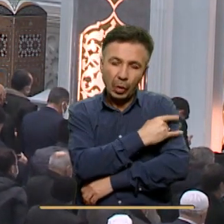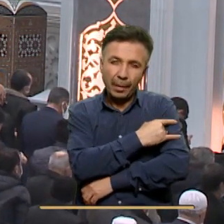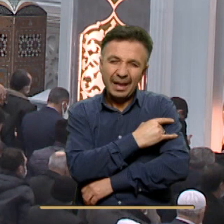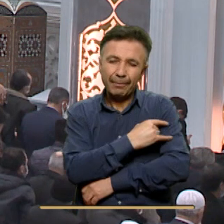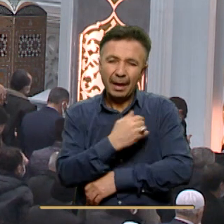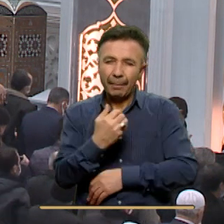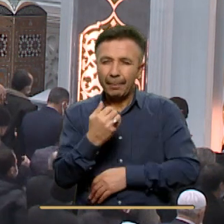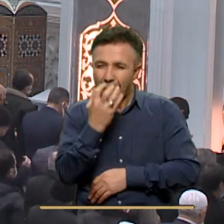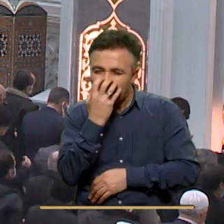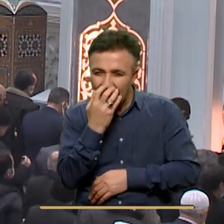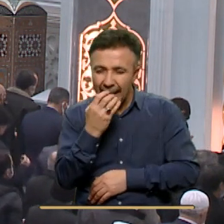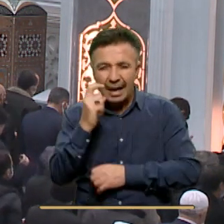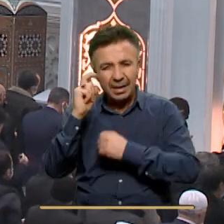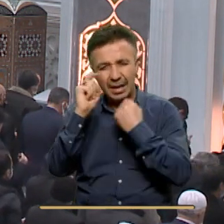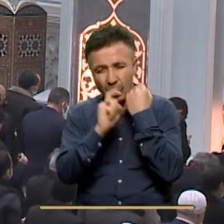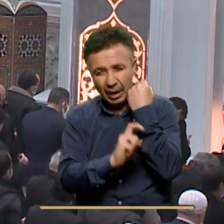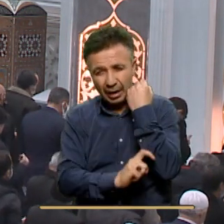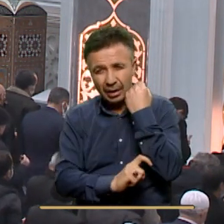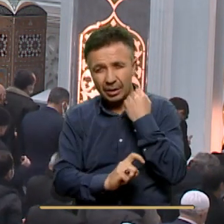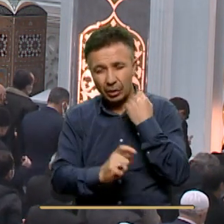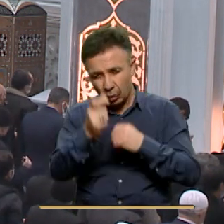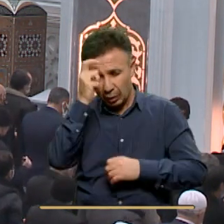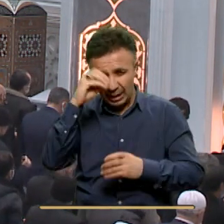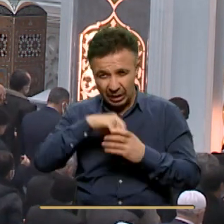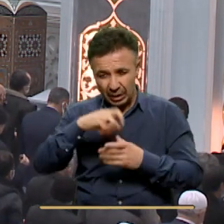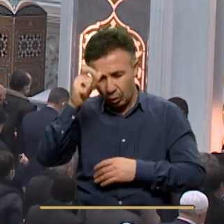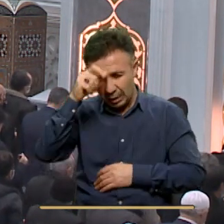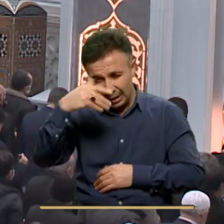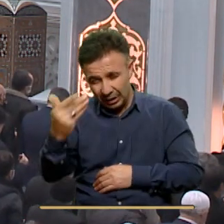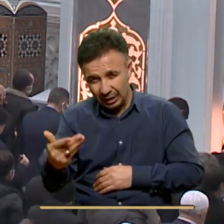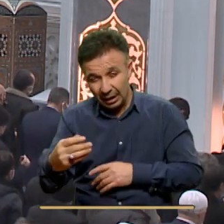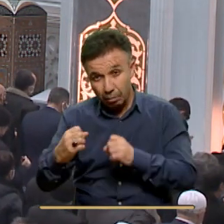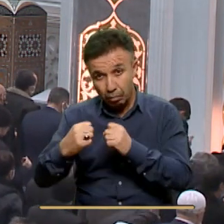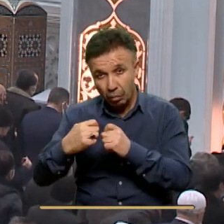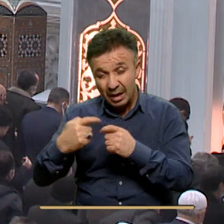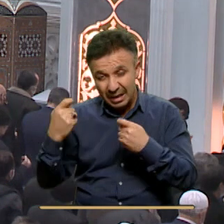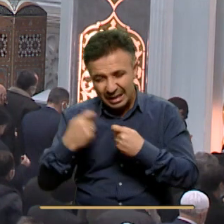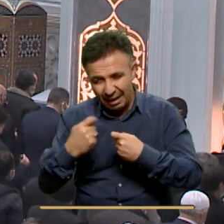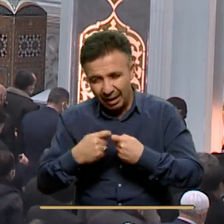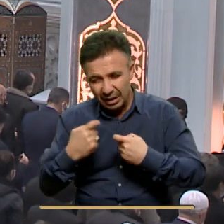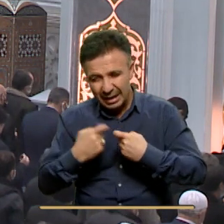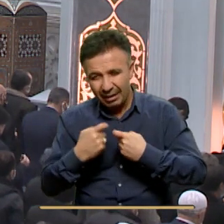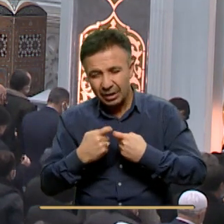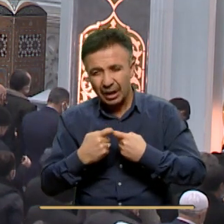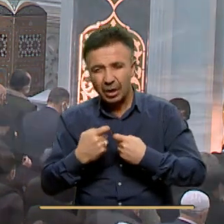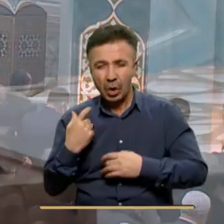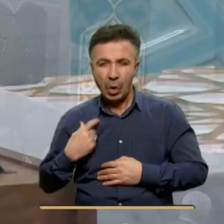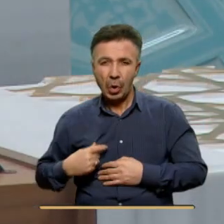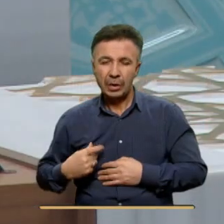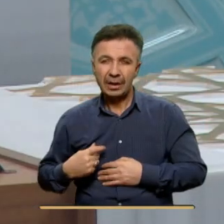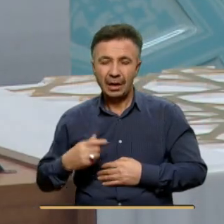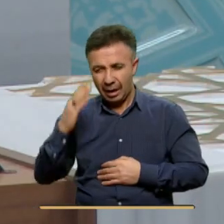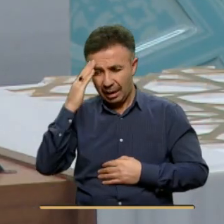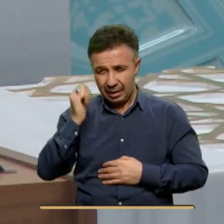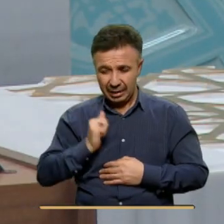karşı içte ve dışta mücadele eden Mehmetçiğimizi, özel harekatçılarımızı,